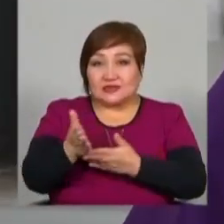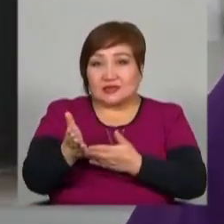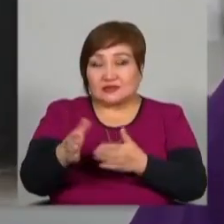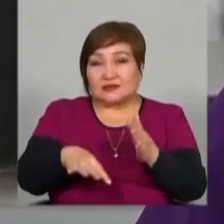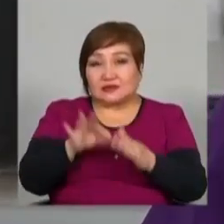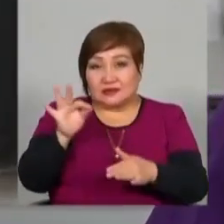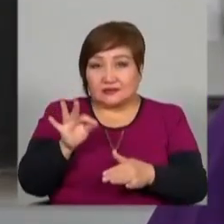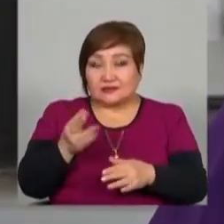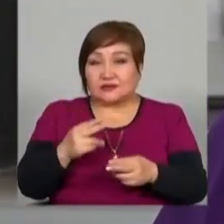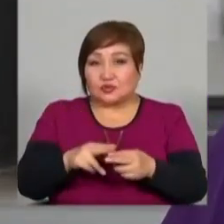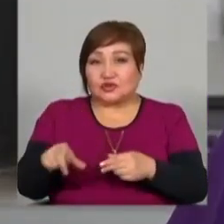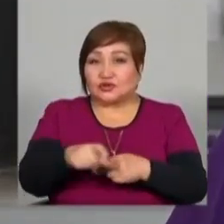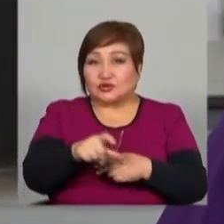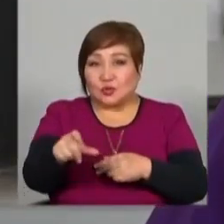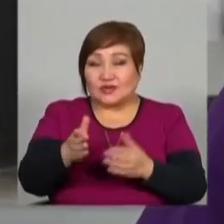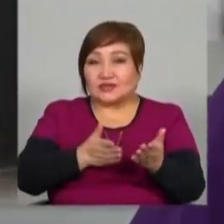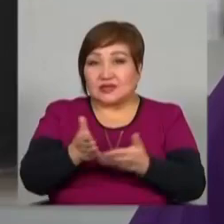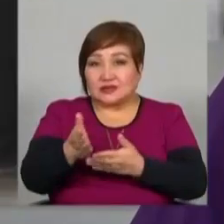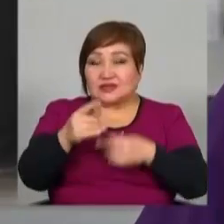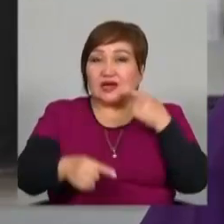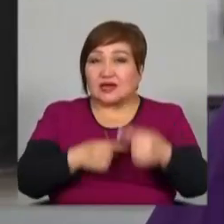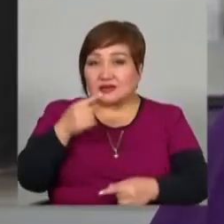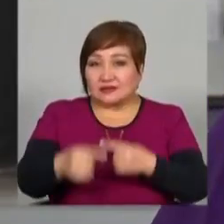Осы жол саласы арқылы елімізге